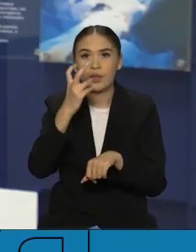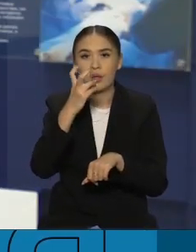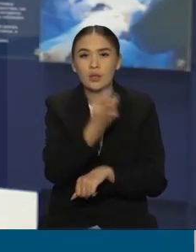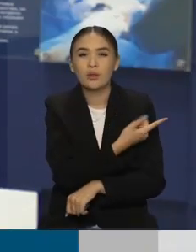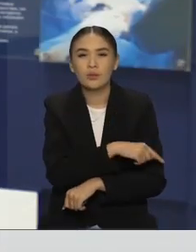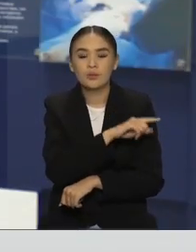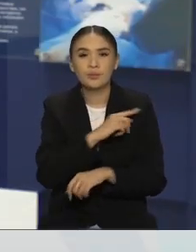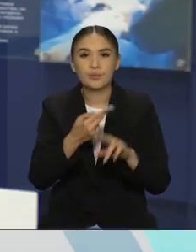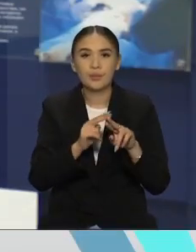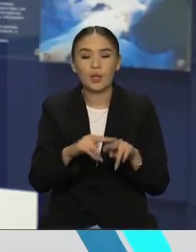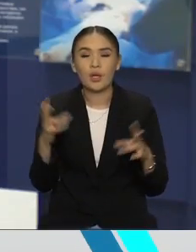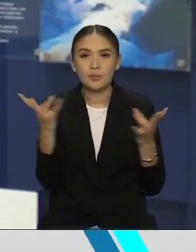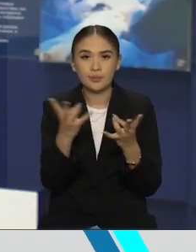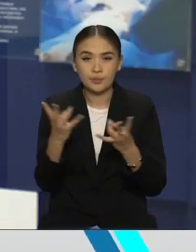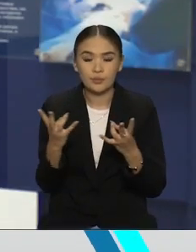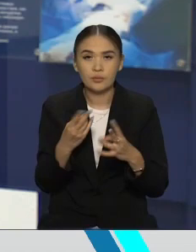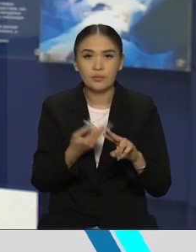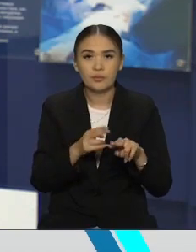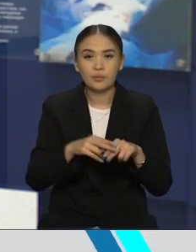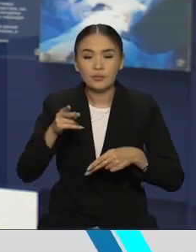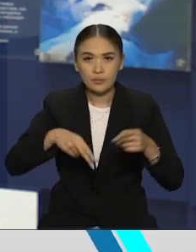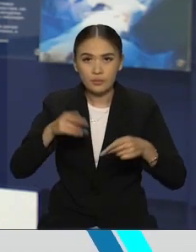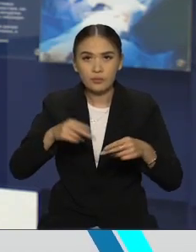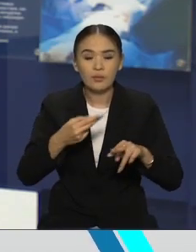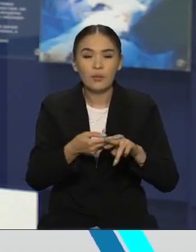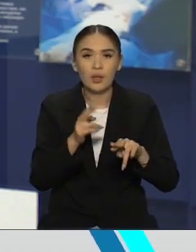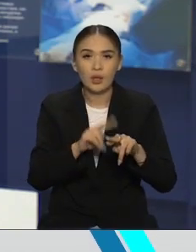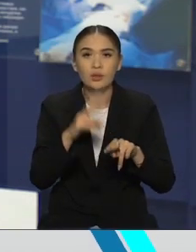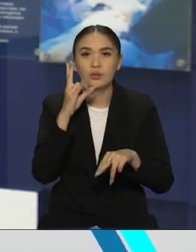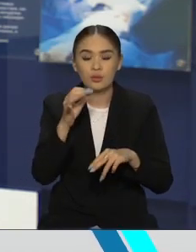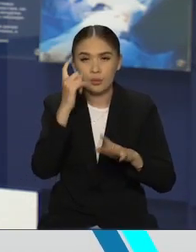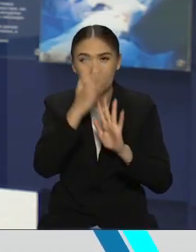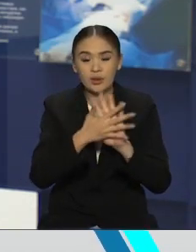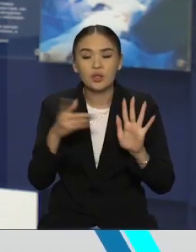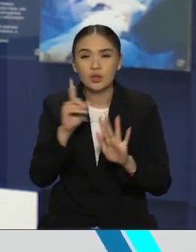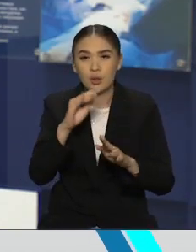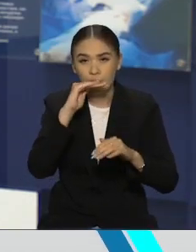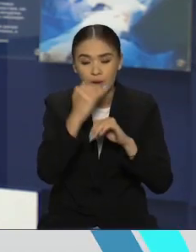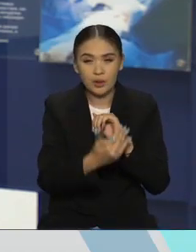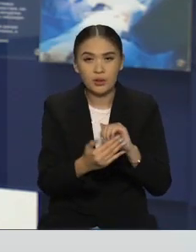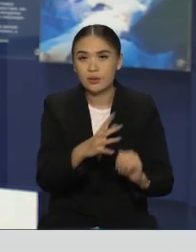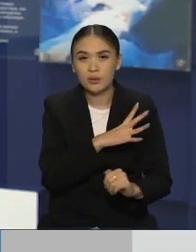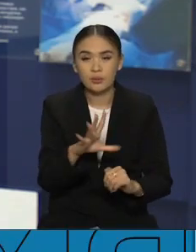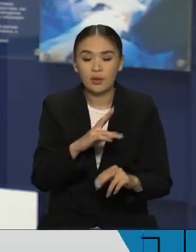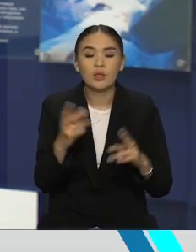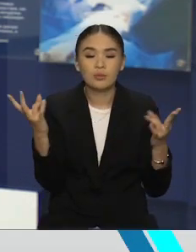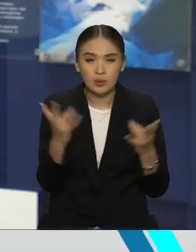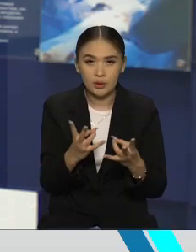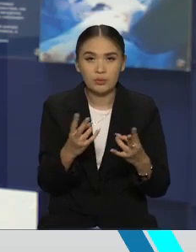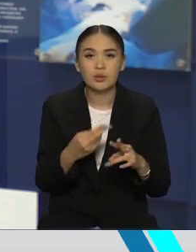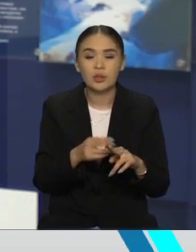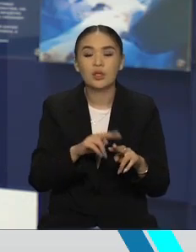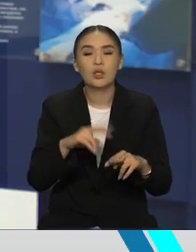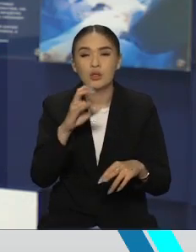ежегодно нуждаются в этой операции. Но понятно, что мы не покрываем эту потребность,